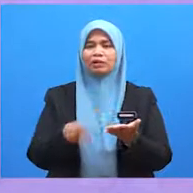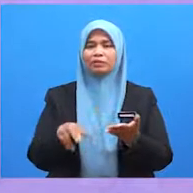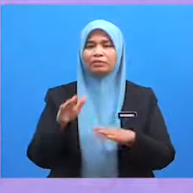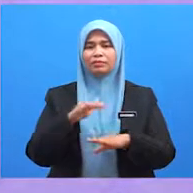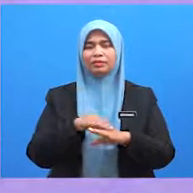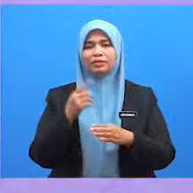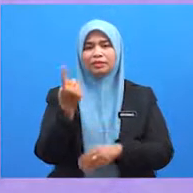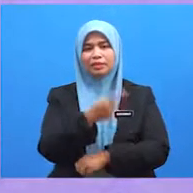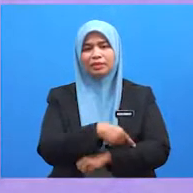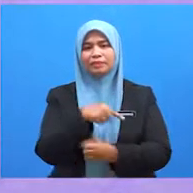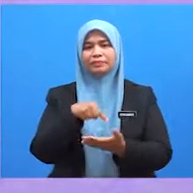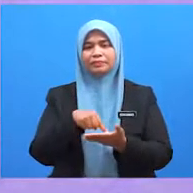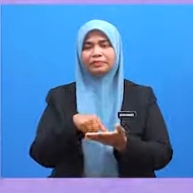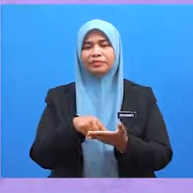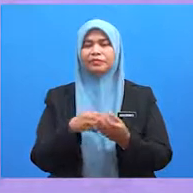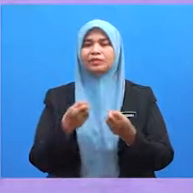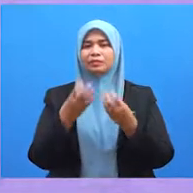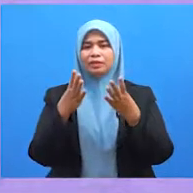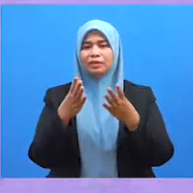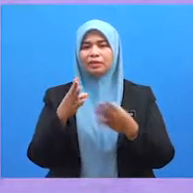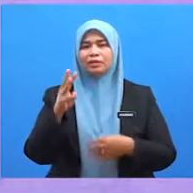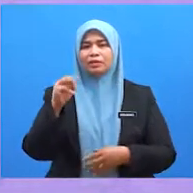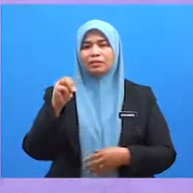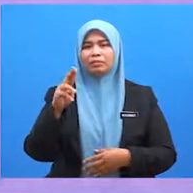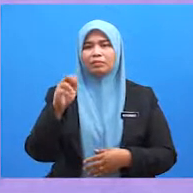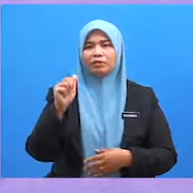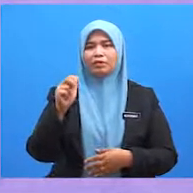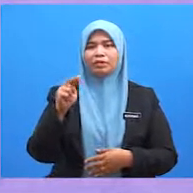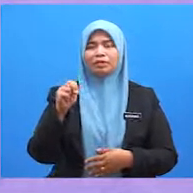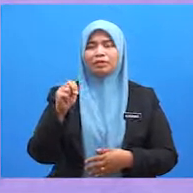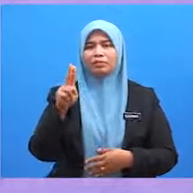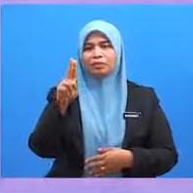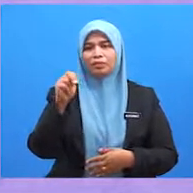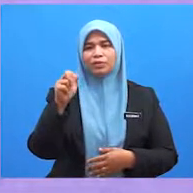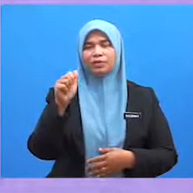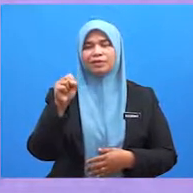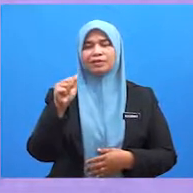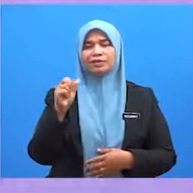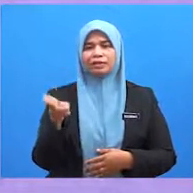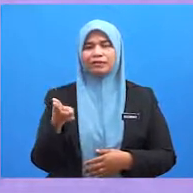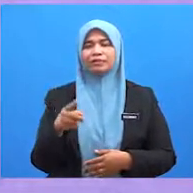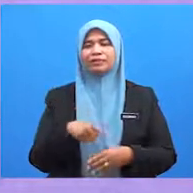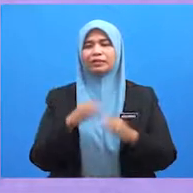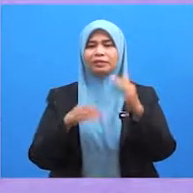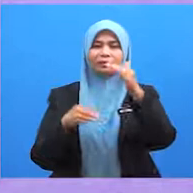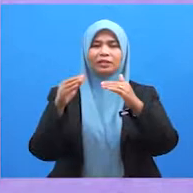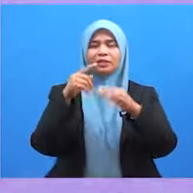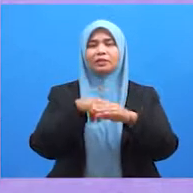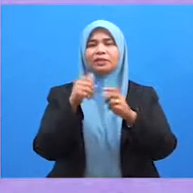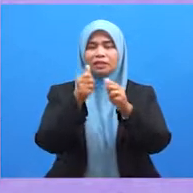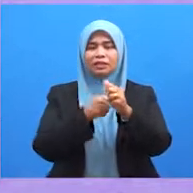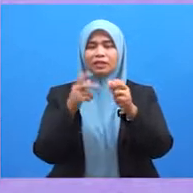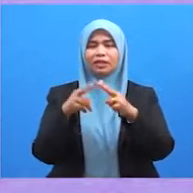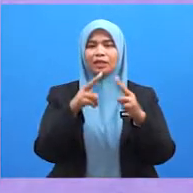ini. Kebanyakan muanasah ini didirikan di setiap kampung mahupun desa. Orang